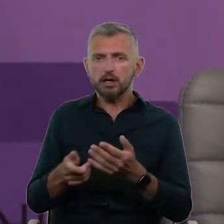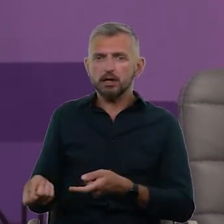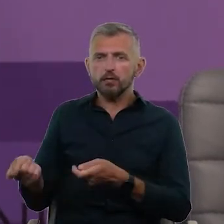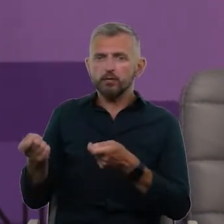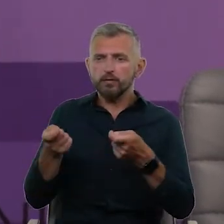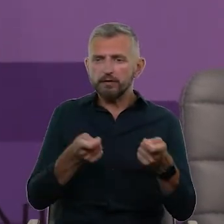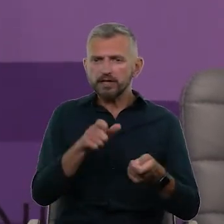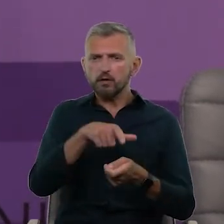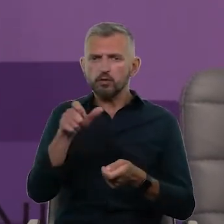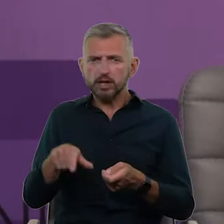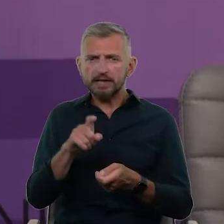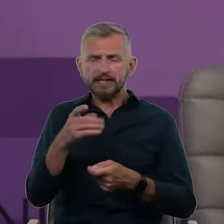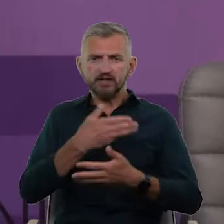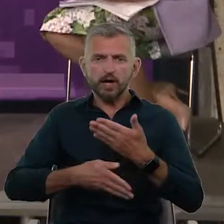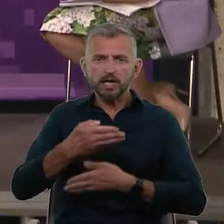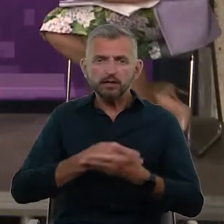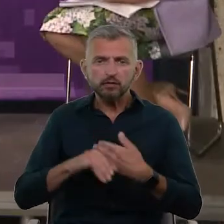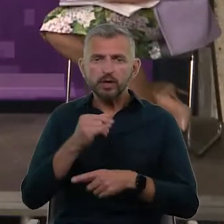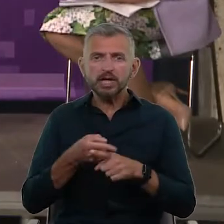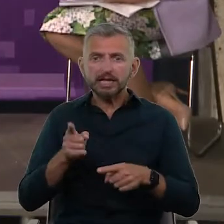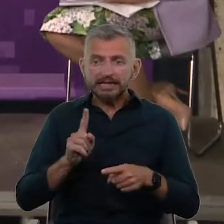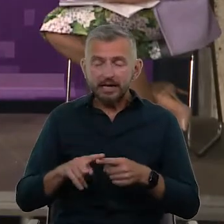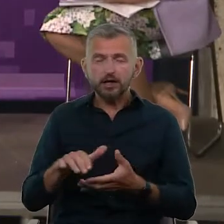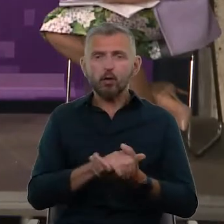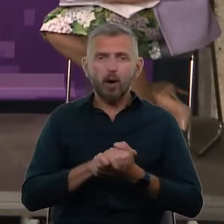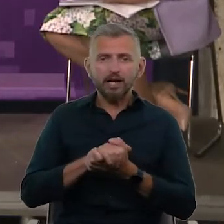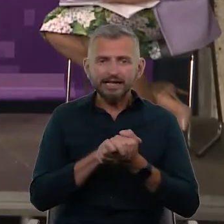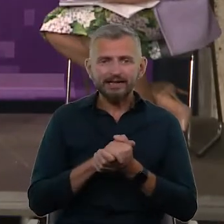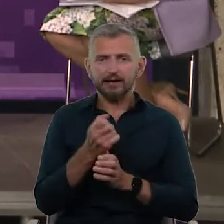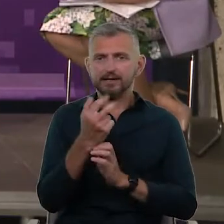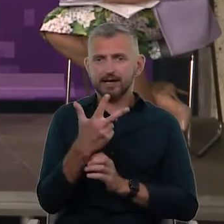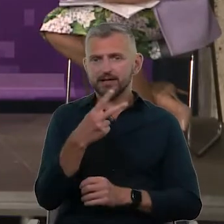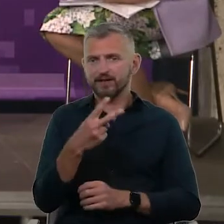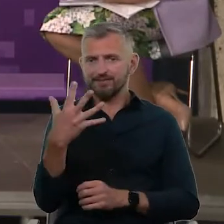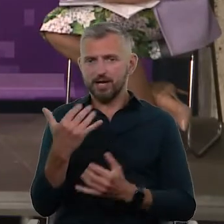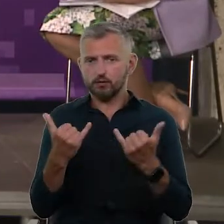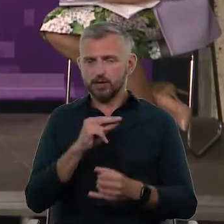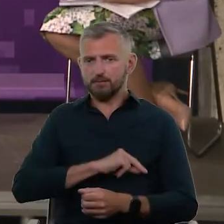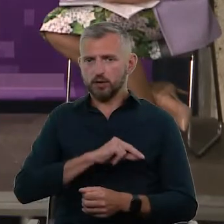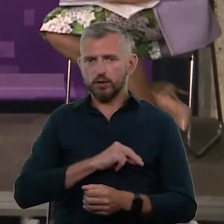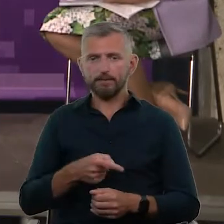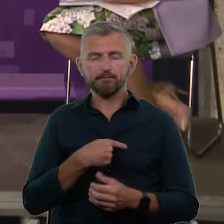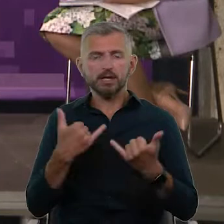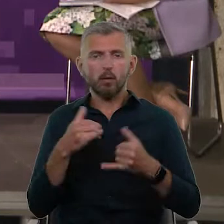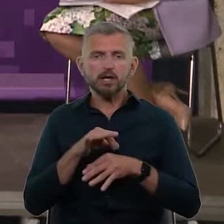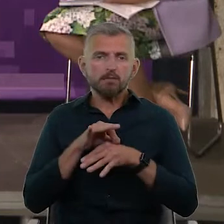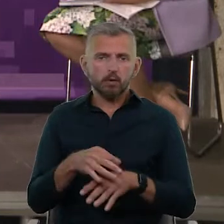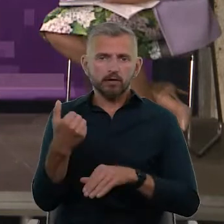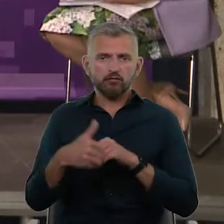вивезли людей з інвалідності. І це і коаліція 1325 сьогодні працює. Ми сьогодні провели